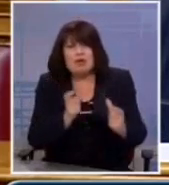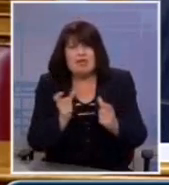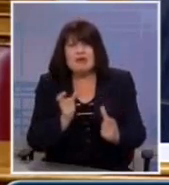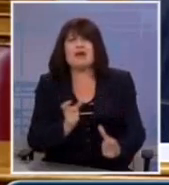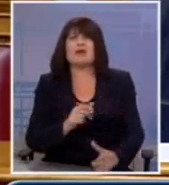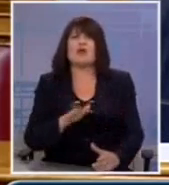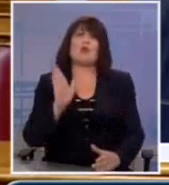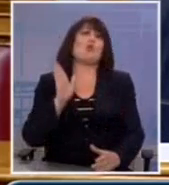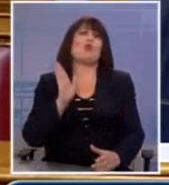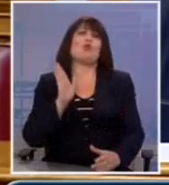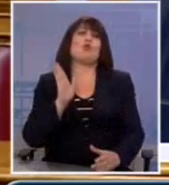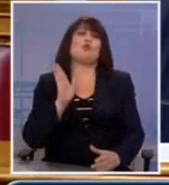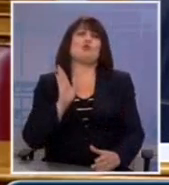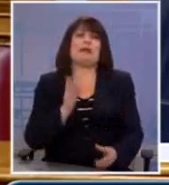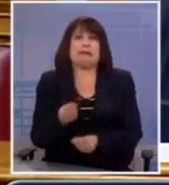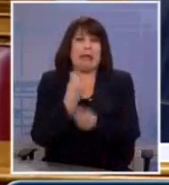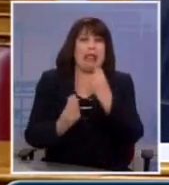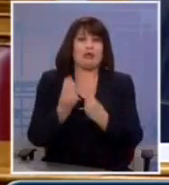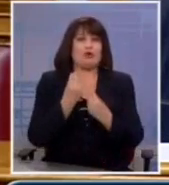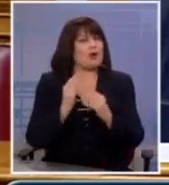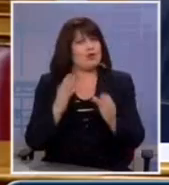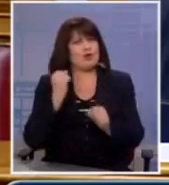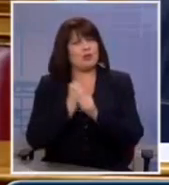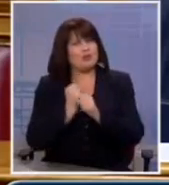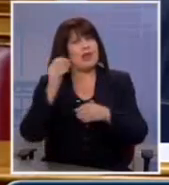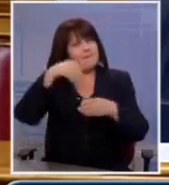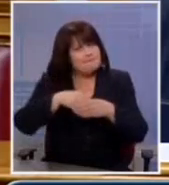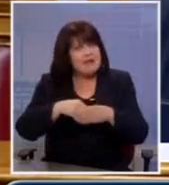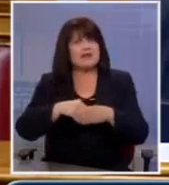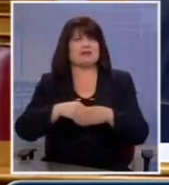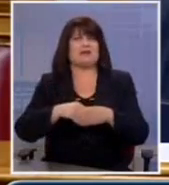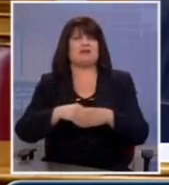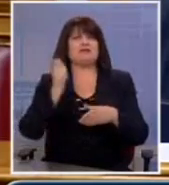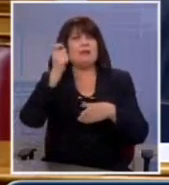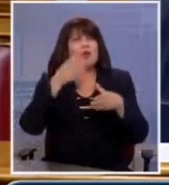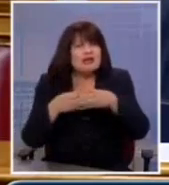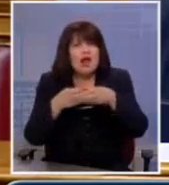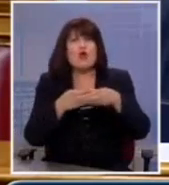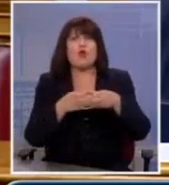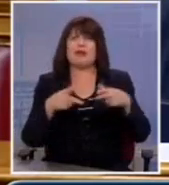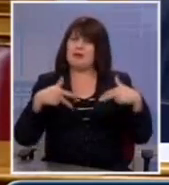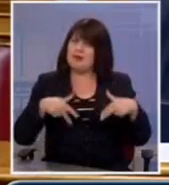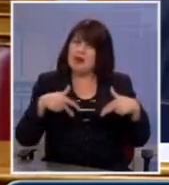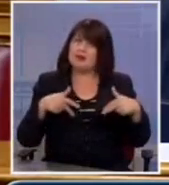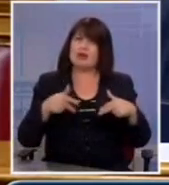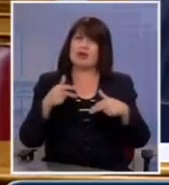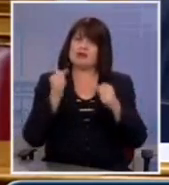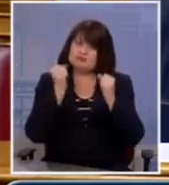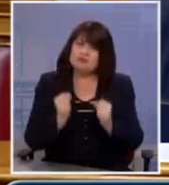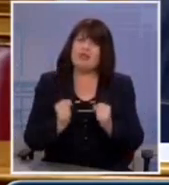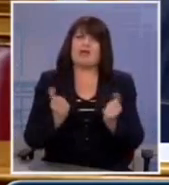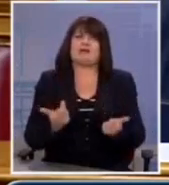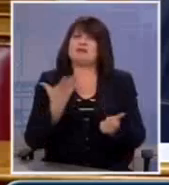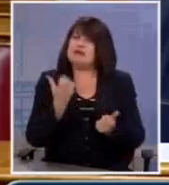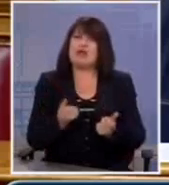ήταν σαπρόφυτα. Δεν είναι έτσι. Είχαν τη δουλειά τους μέσα σε κομματικές, μέσα σε κρατικές δομές, μέσα